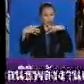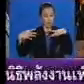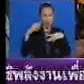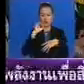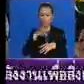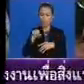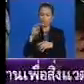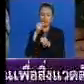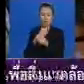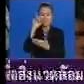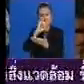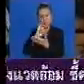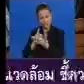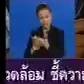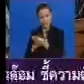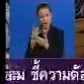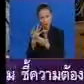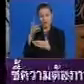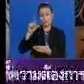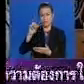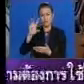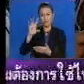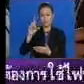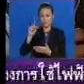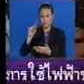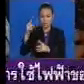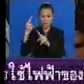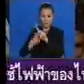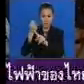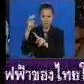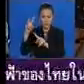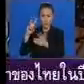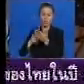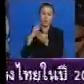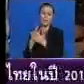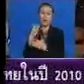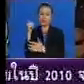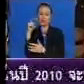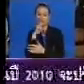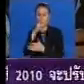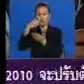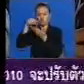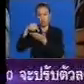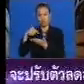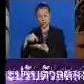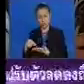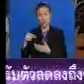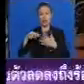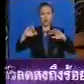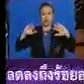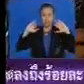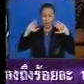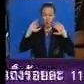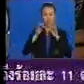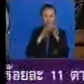นโยบายที่ล้มเหลวของรัฐบาลในวันที่ 21ธันวาคมถือเป็นเรื่องดีที่มีการตรวจสอบโดยรัฐบาลก็พร้อมชี้แจงทุก